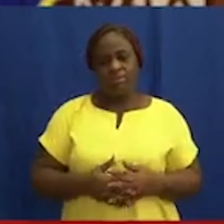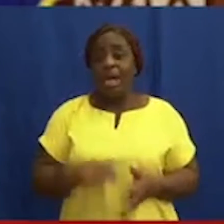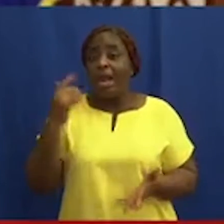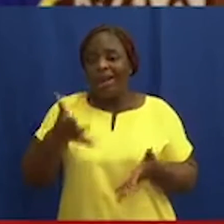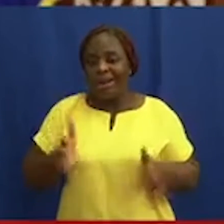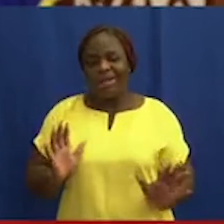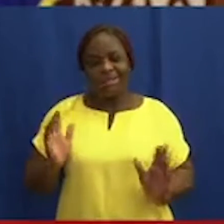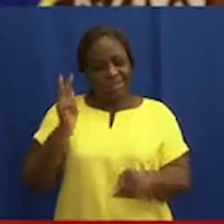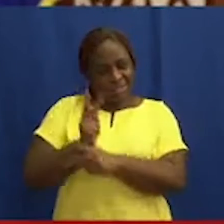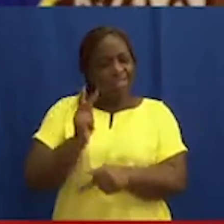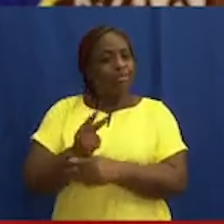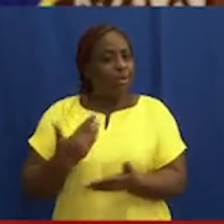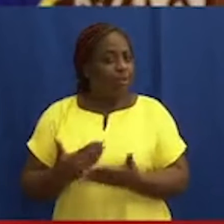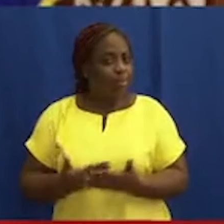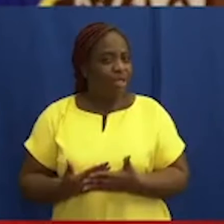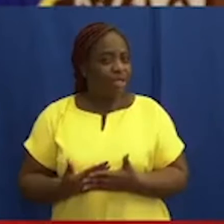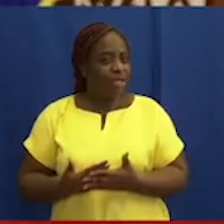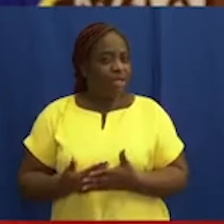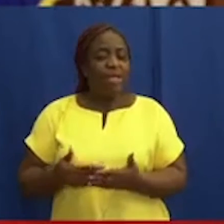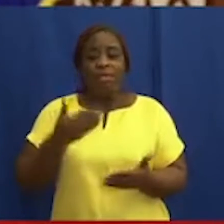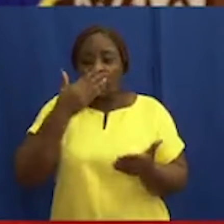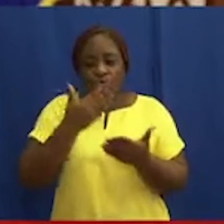masu harkar Forex Bureau kuma su ma sun bi